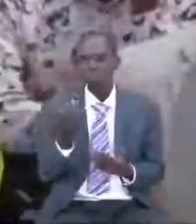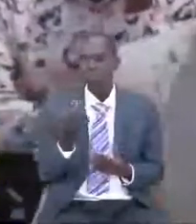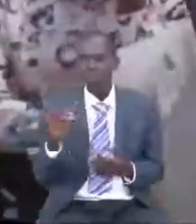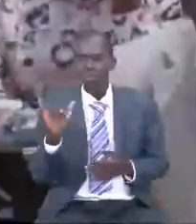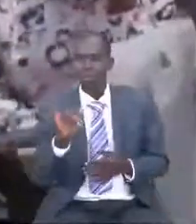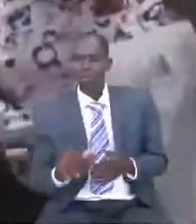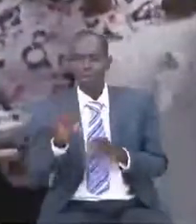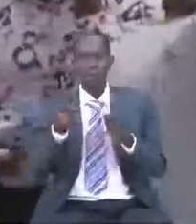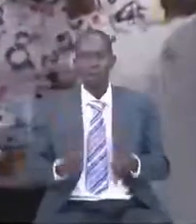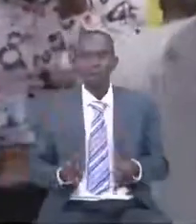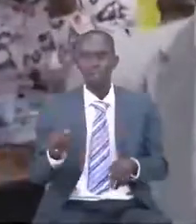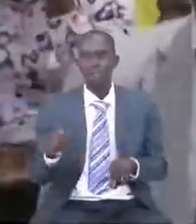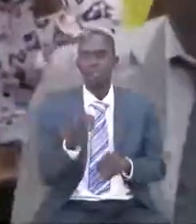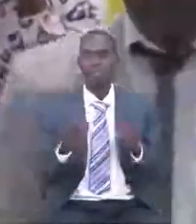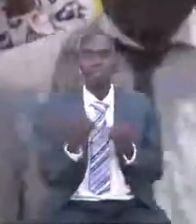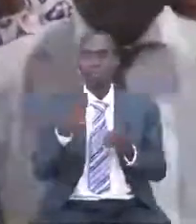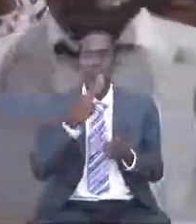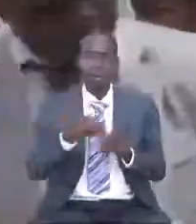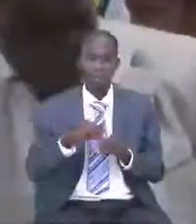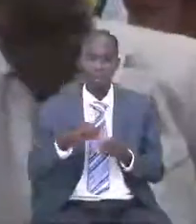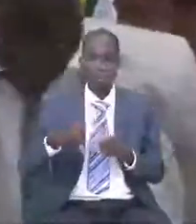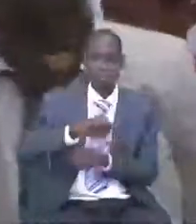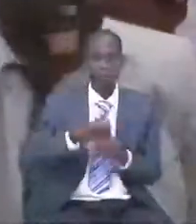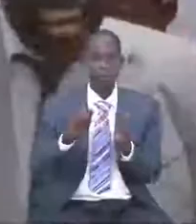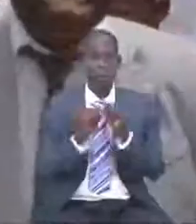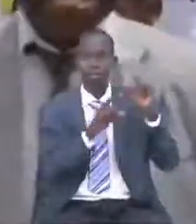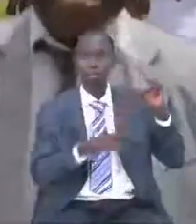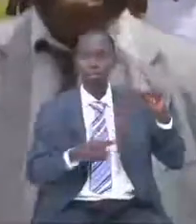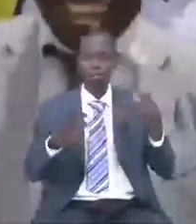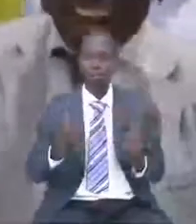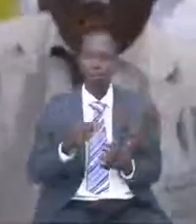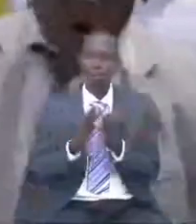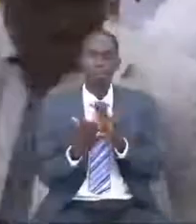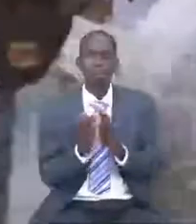Tu n'es pas médiocre. En partenariat avec le Seigneur,